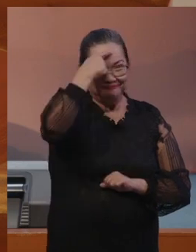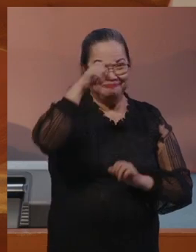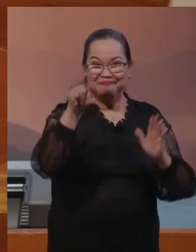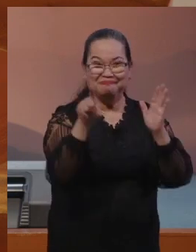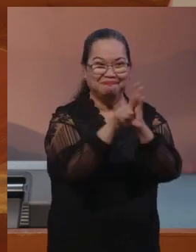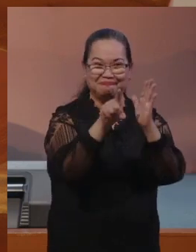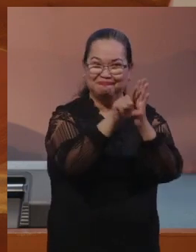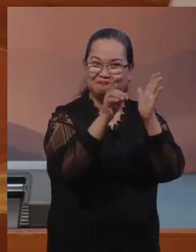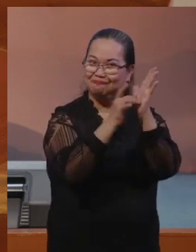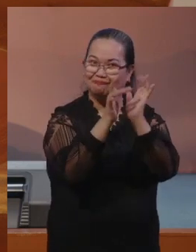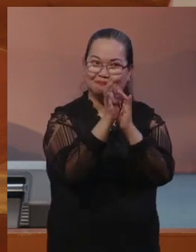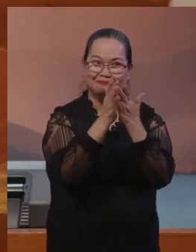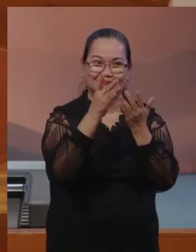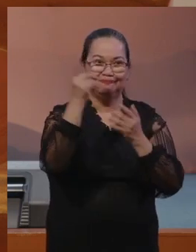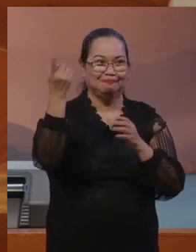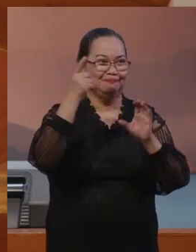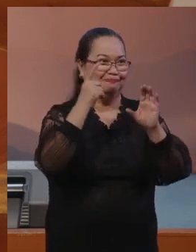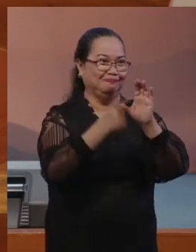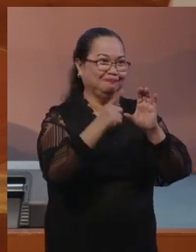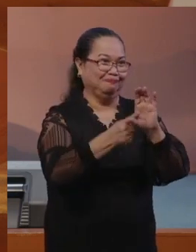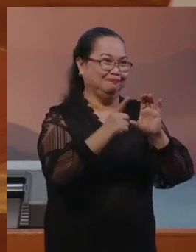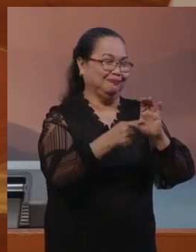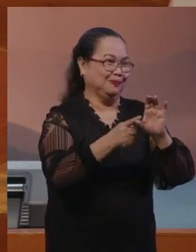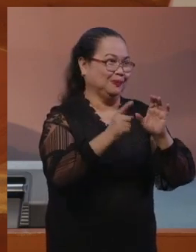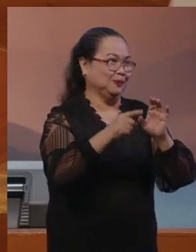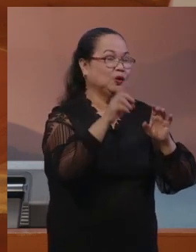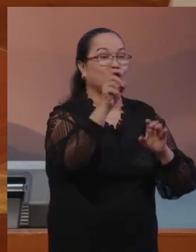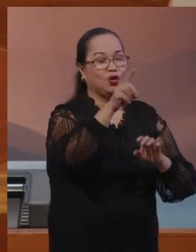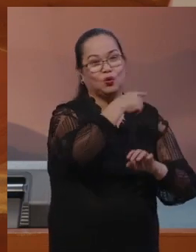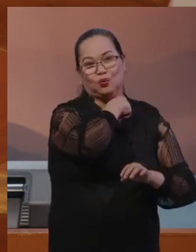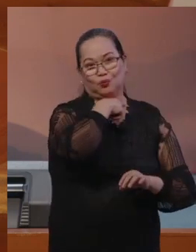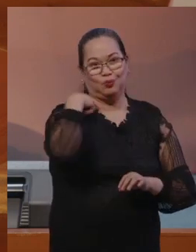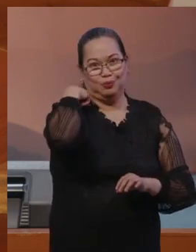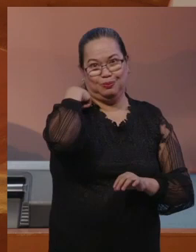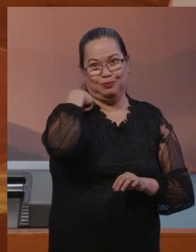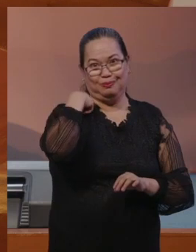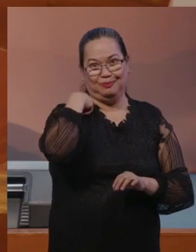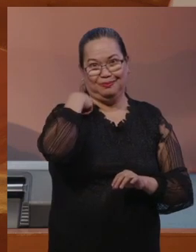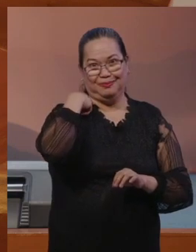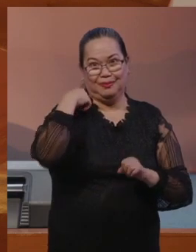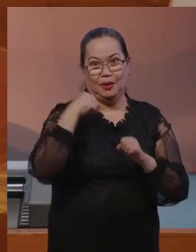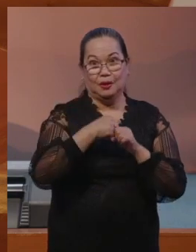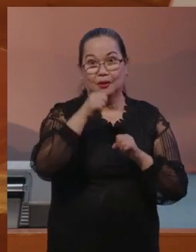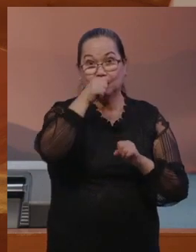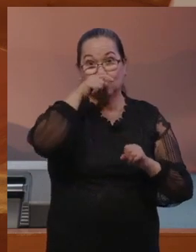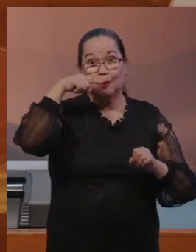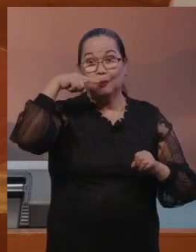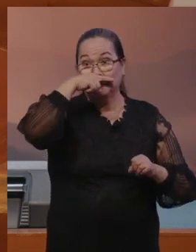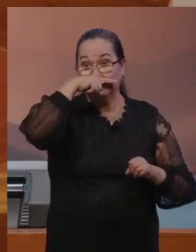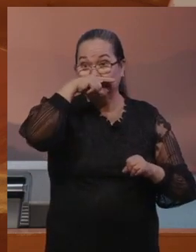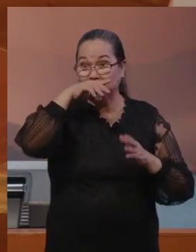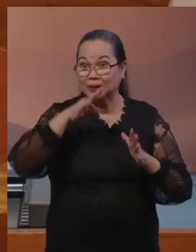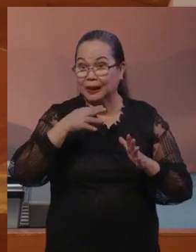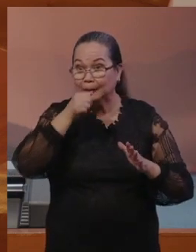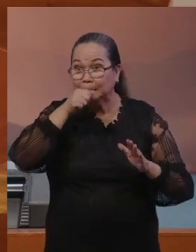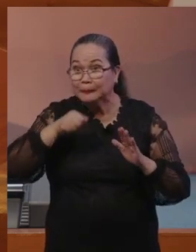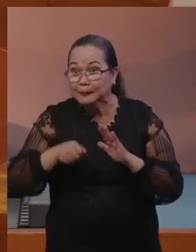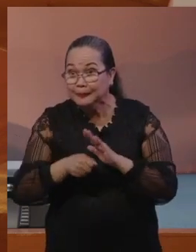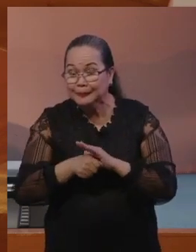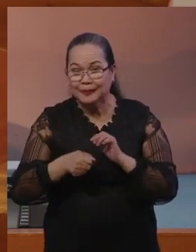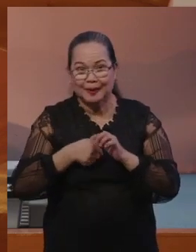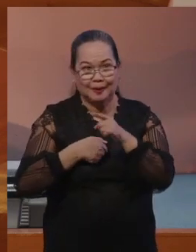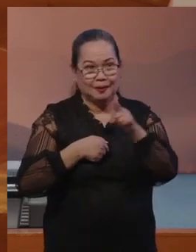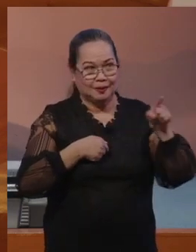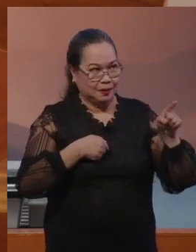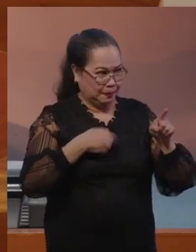situations na nangyayari yun. Hindi natin yun ini-excuse, mali po ang magsinungaling. Kasi baka meron po mga kabataan dito, isipin nyo,